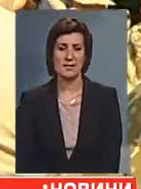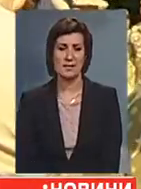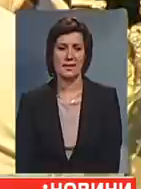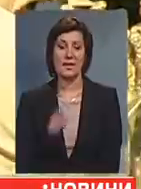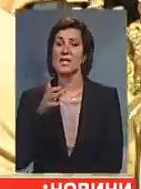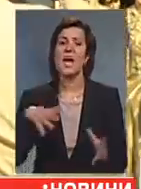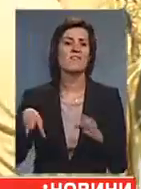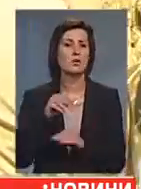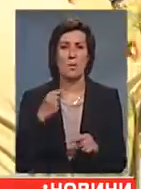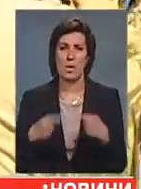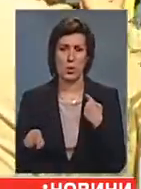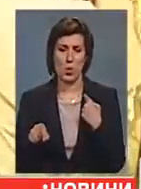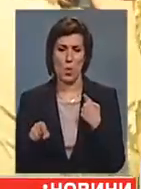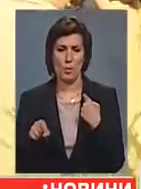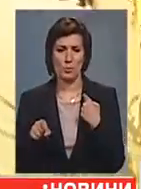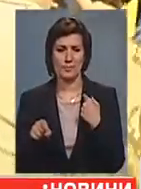Там все по-другому.